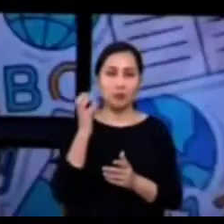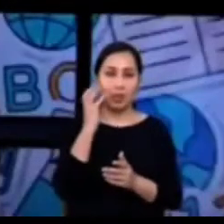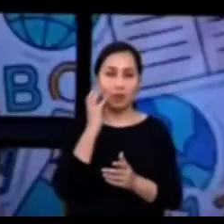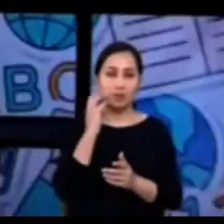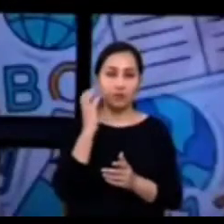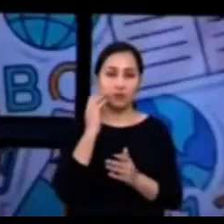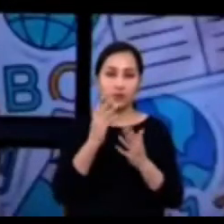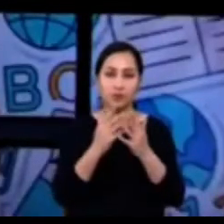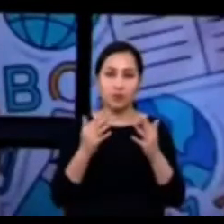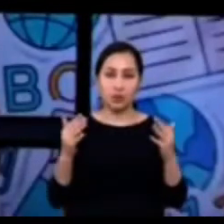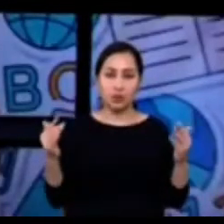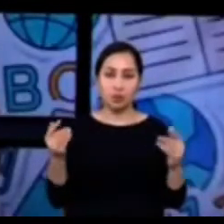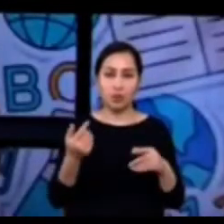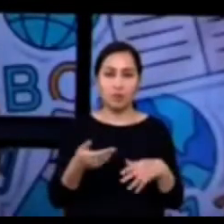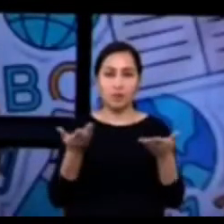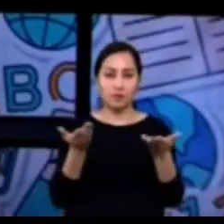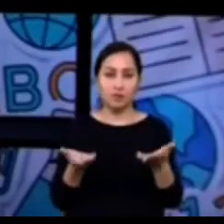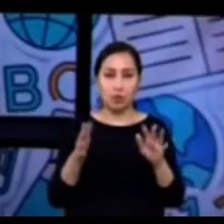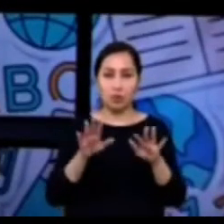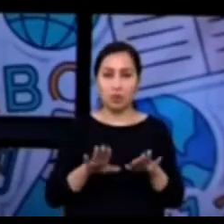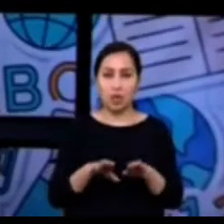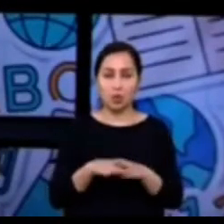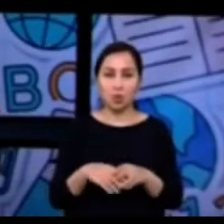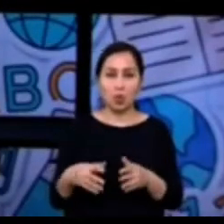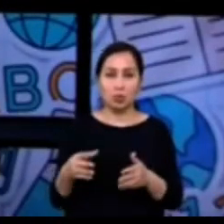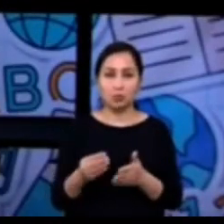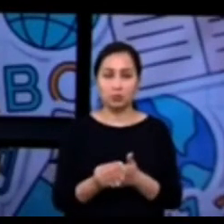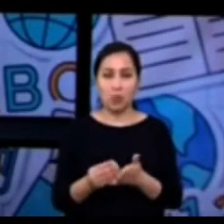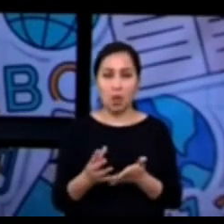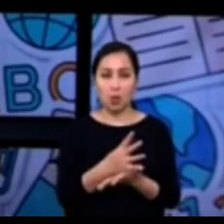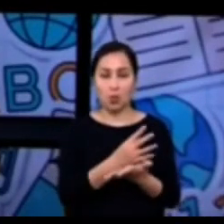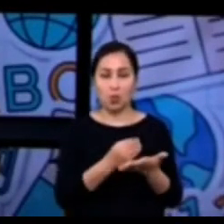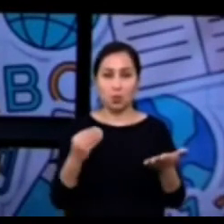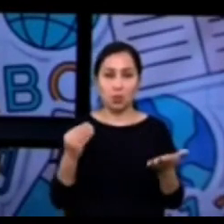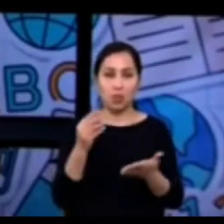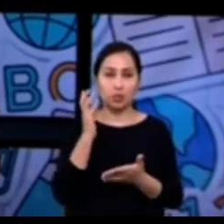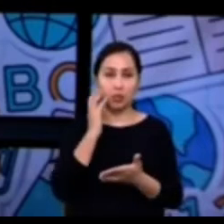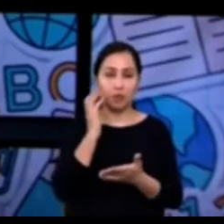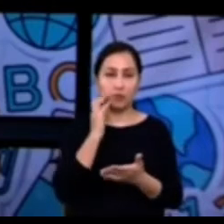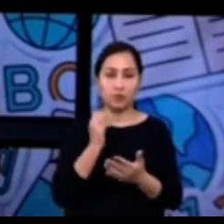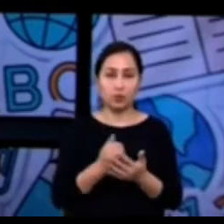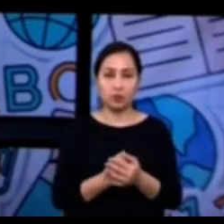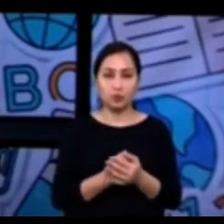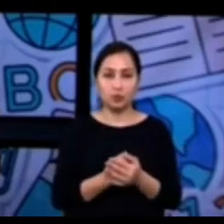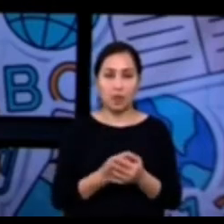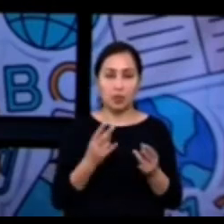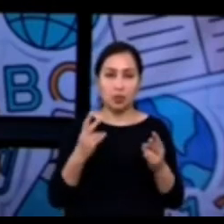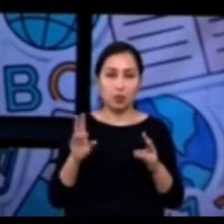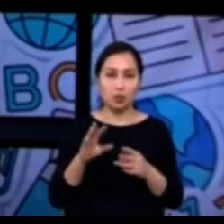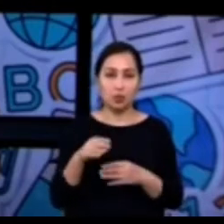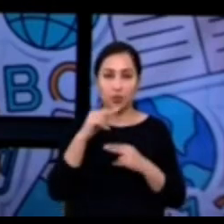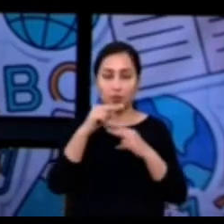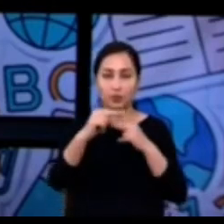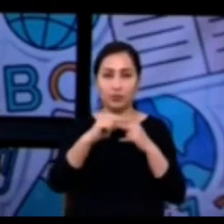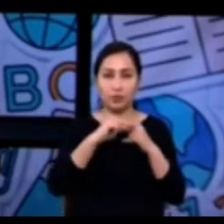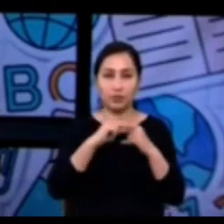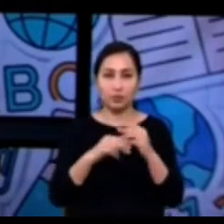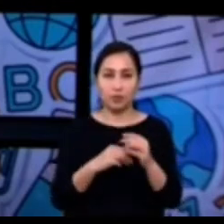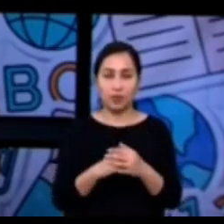Вот такой мы с вами собрали урожай фруктов, ребята. Но обратите